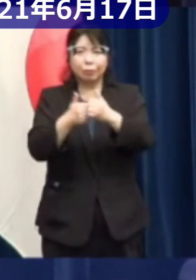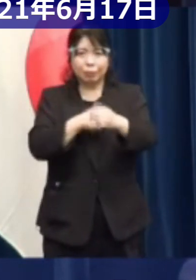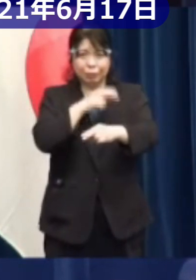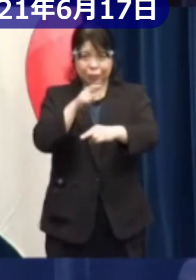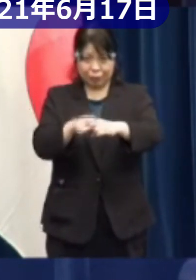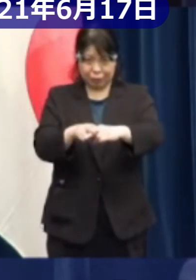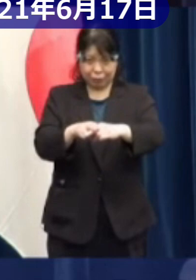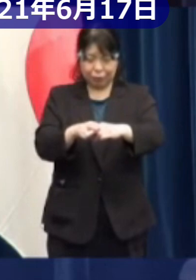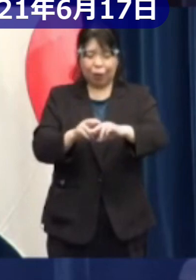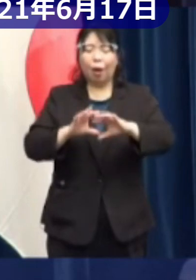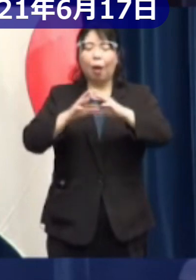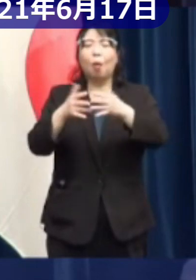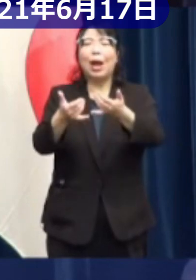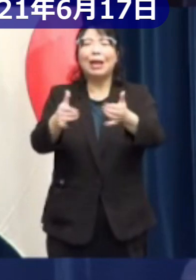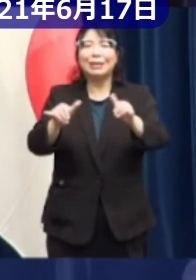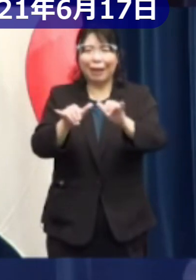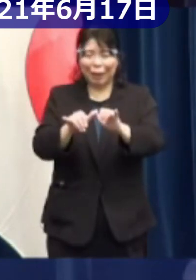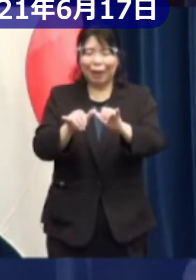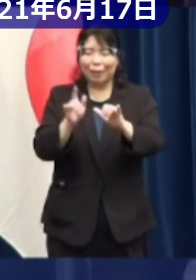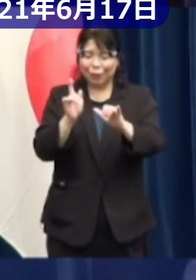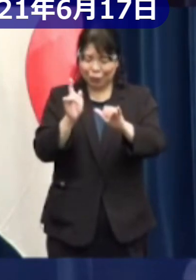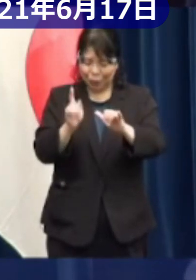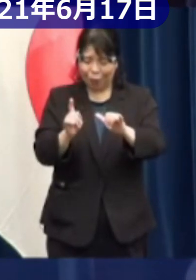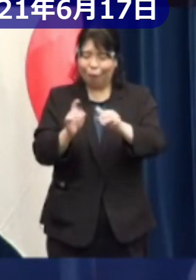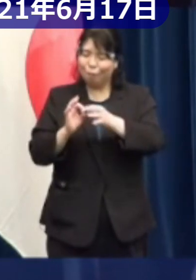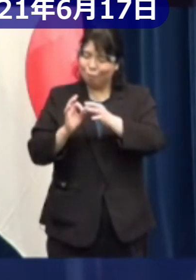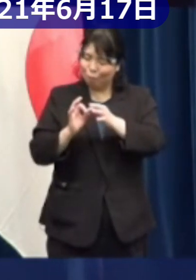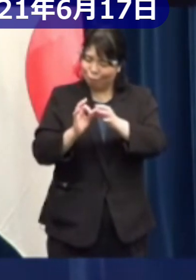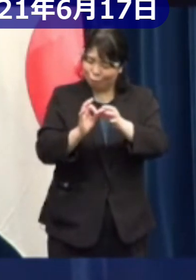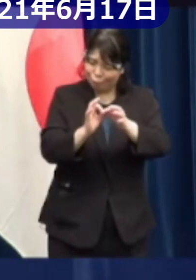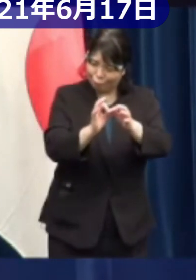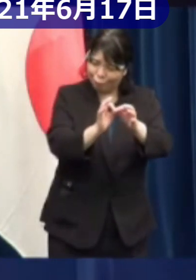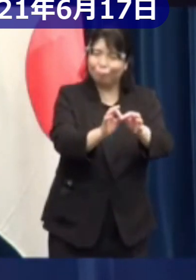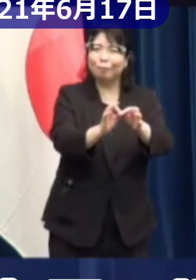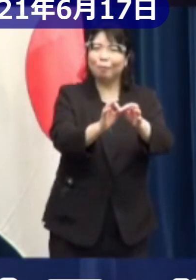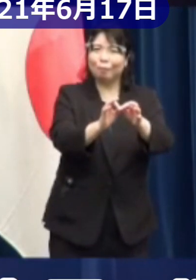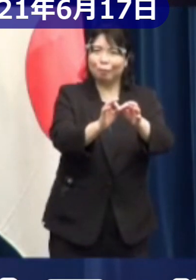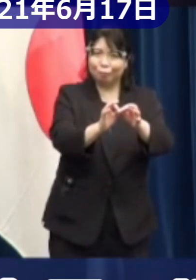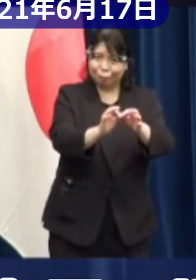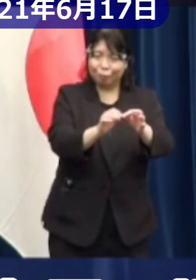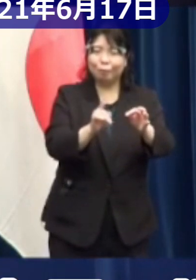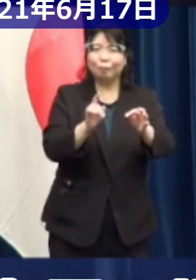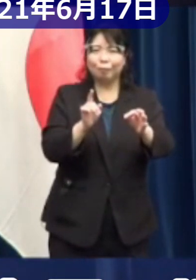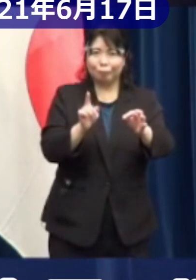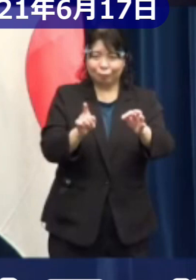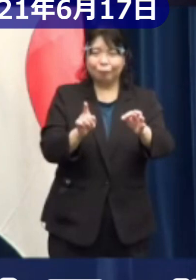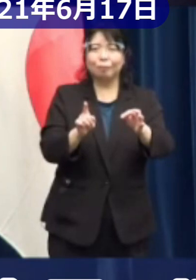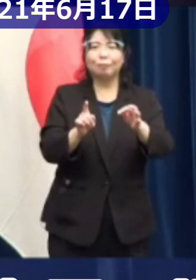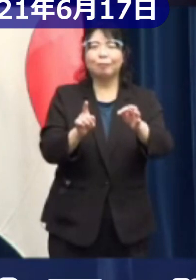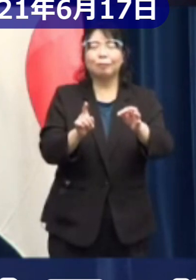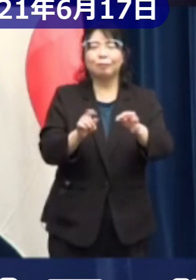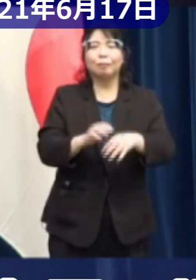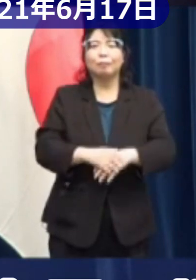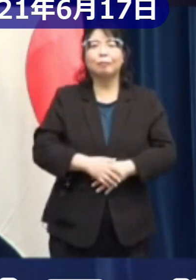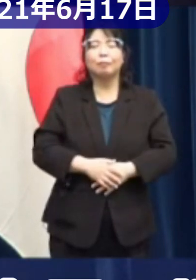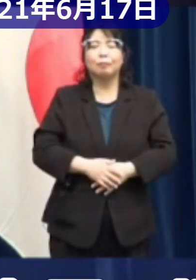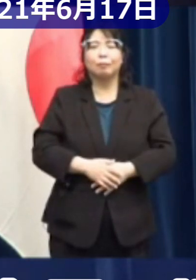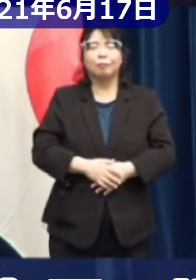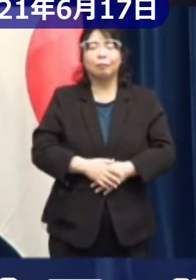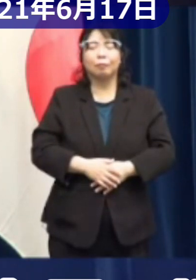国際社会の普遍的価値、このことについてはそこは G7 の中で